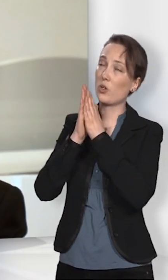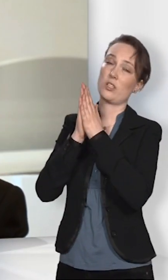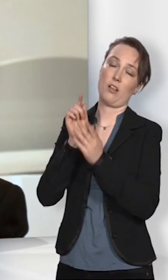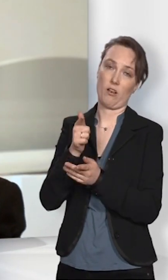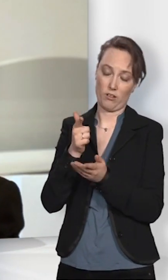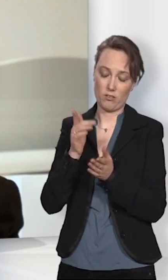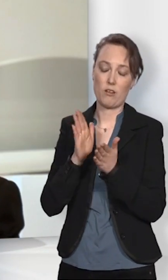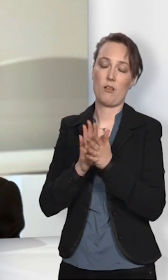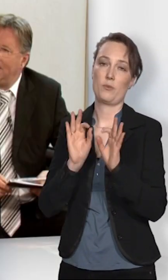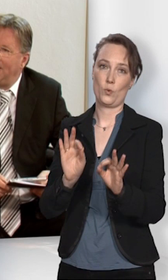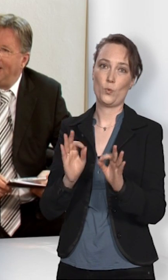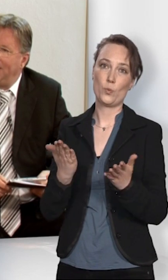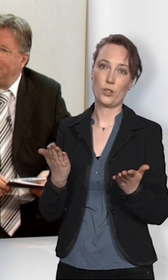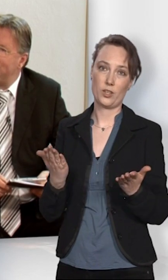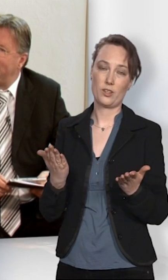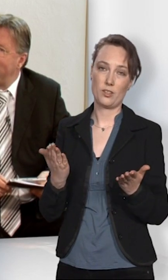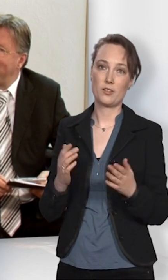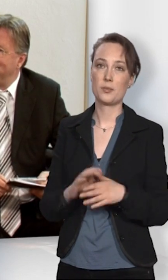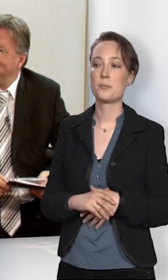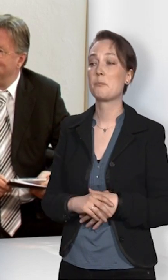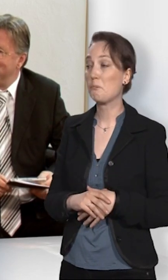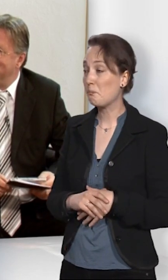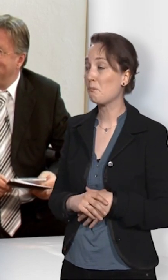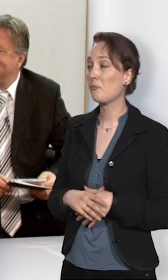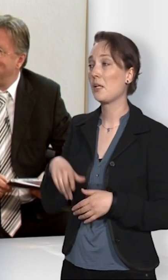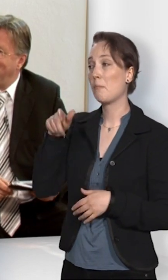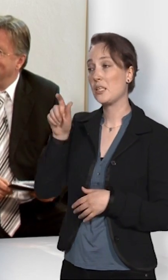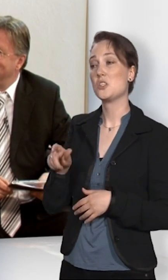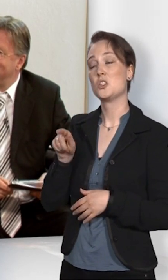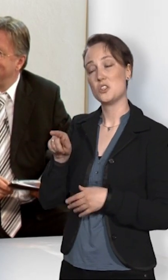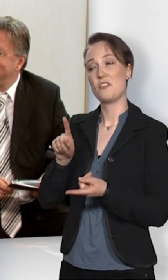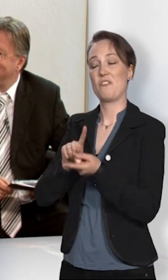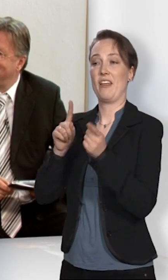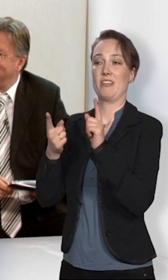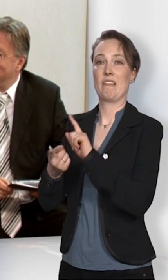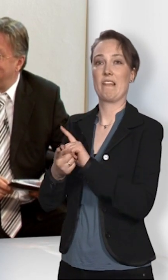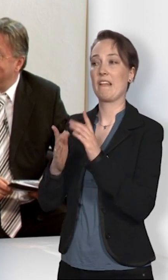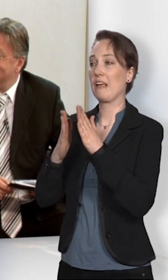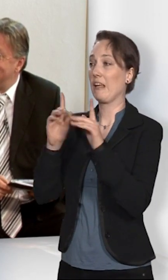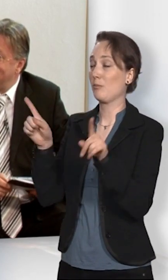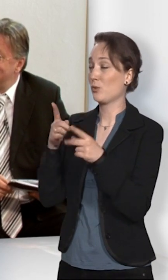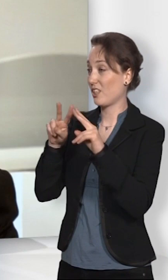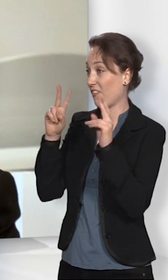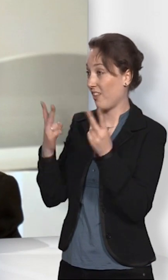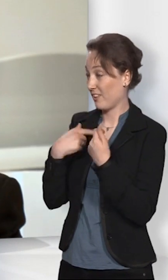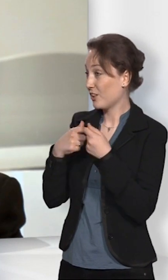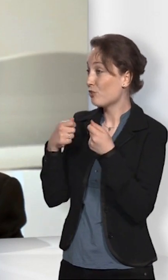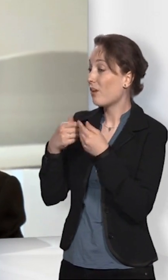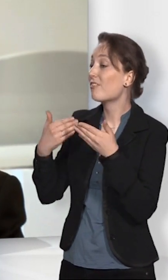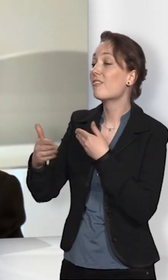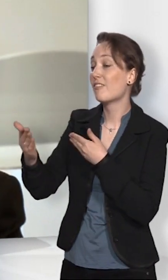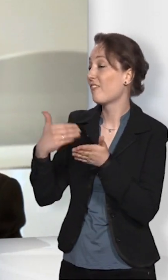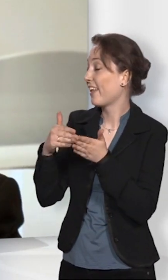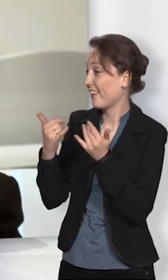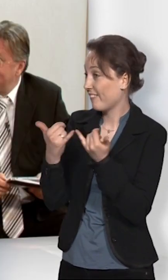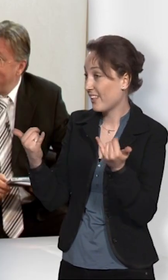uns natürlich froh. Ein Mensch, der die Kirchenmusikwelt verändert. Bin gespannt, was dabei rauskommt. Herzlichen Dank,